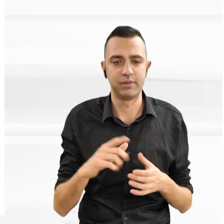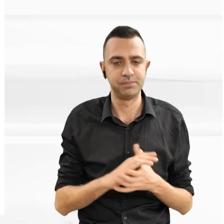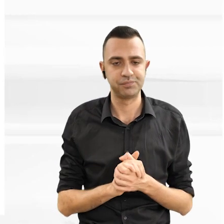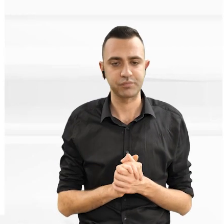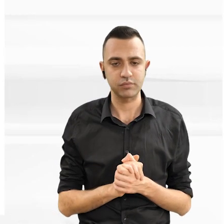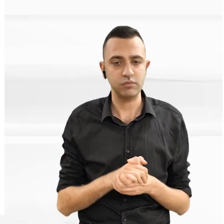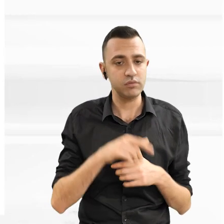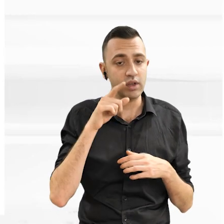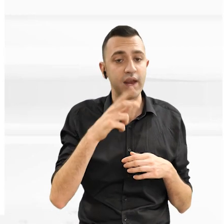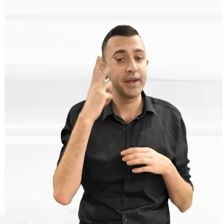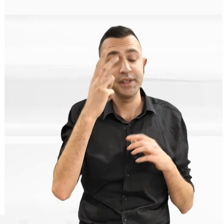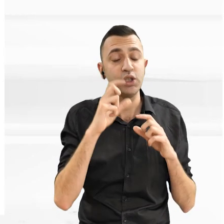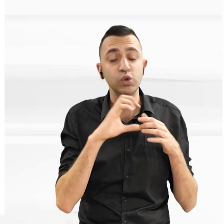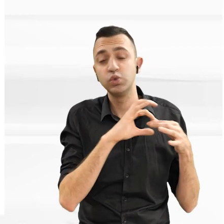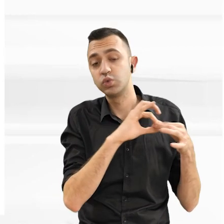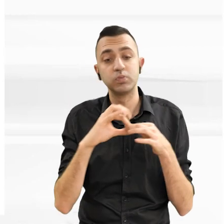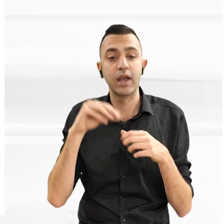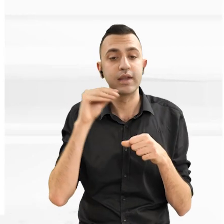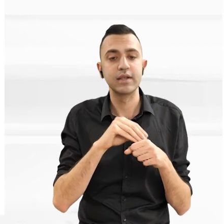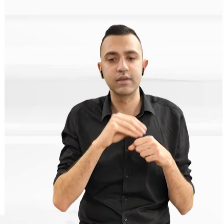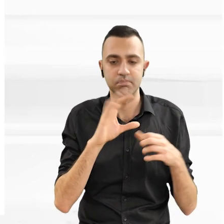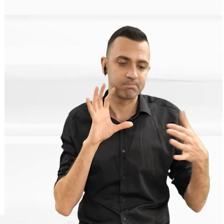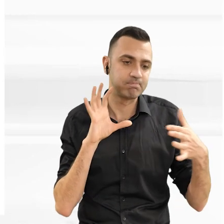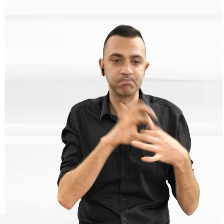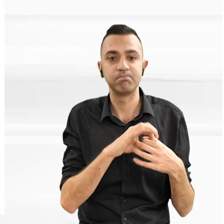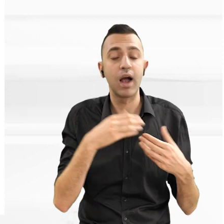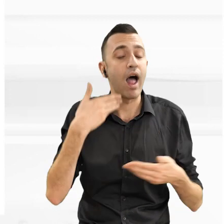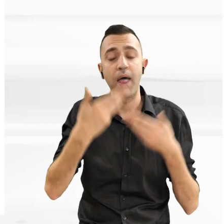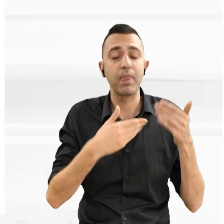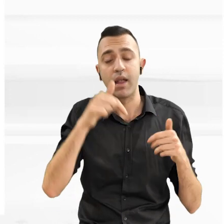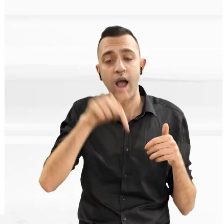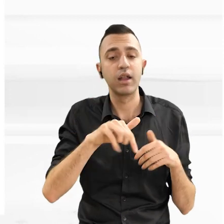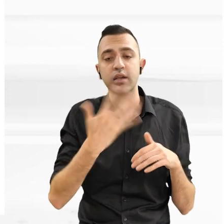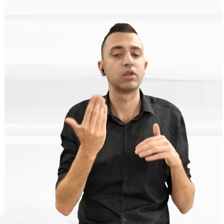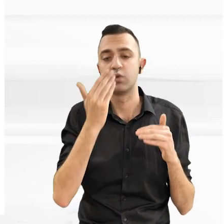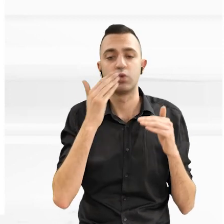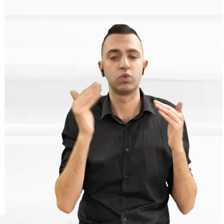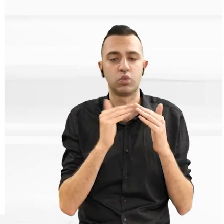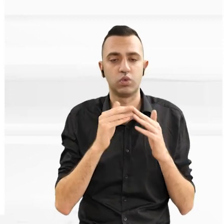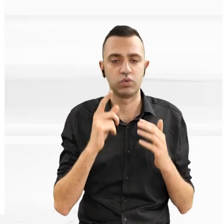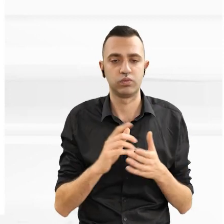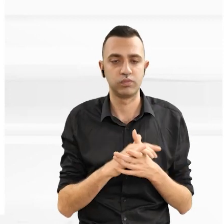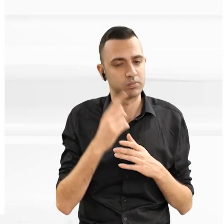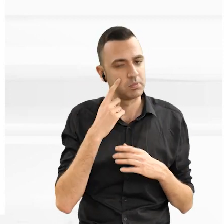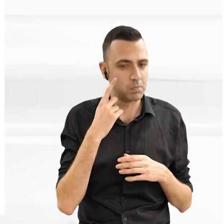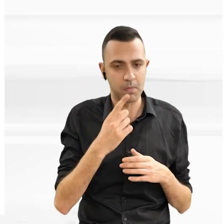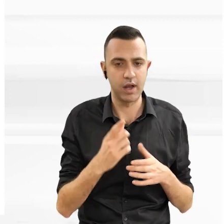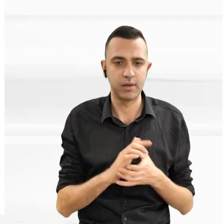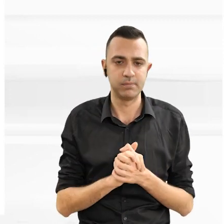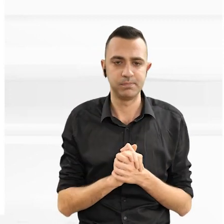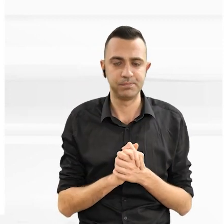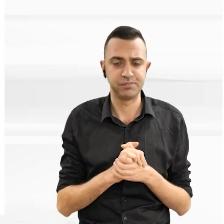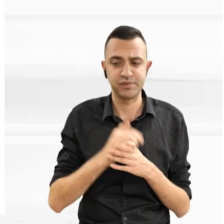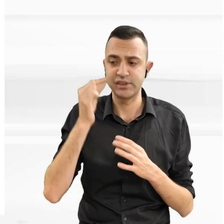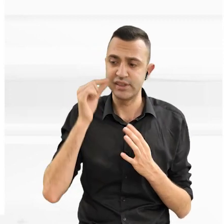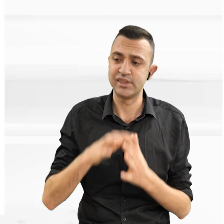bu cümlede ifade edilenlerin anlamda doğru biçimde birleştirilmiş hali aşağıdakilerden hangisidir bakalım bir cümleye